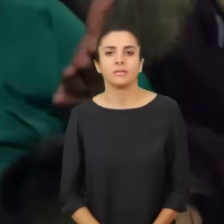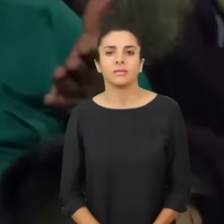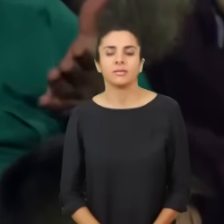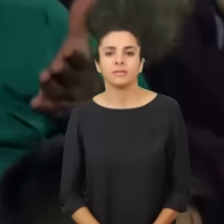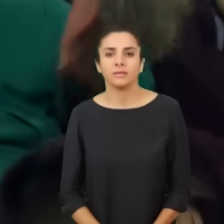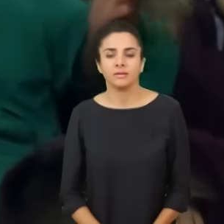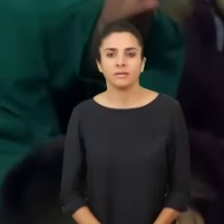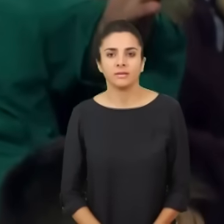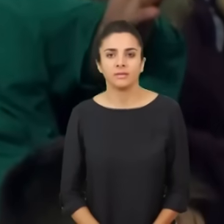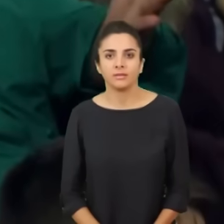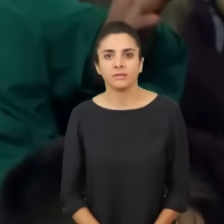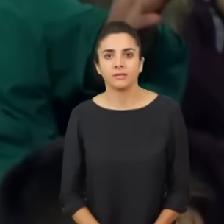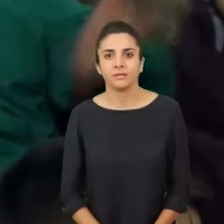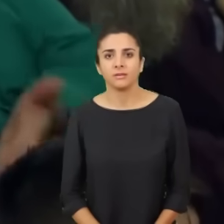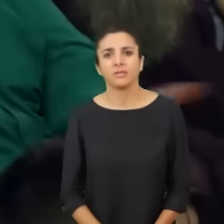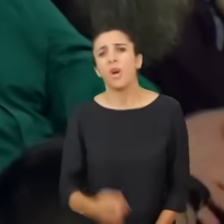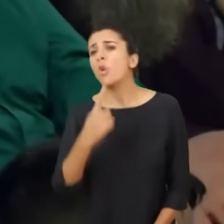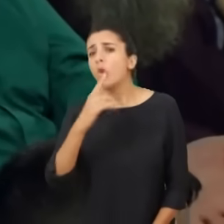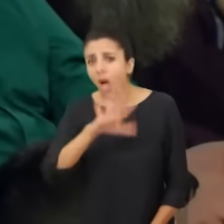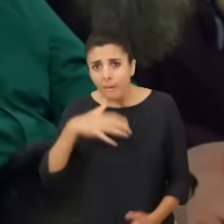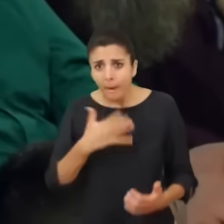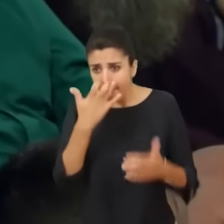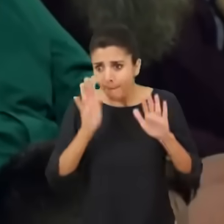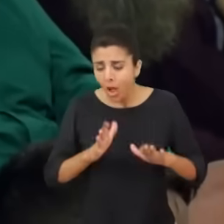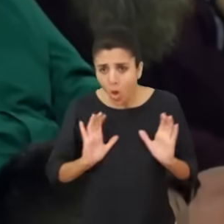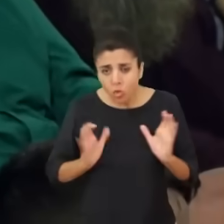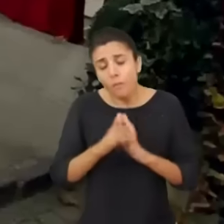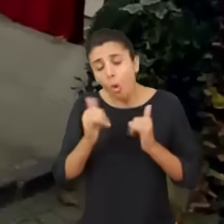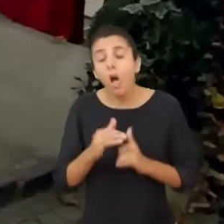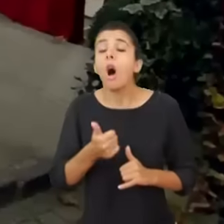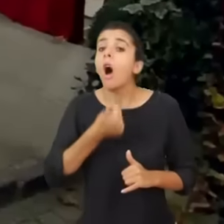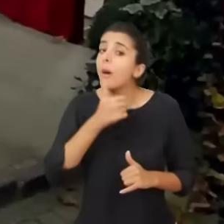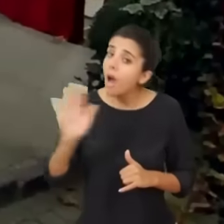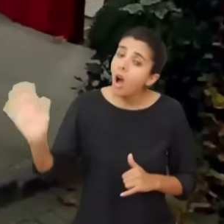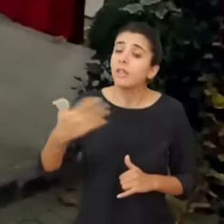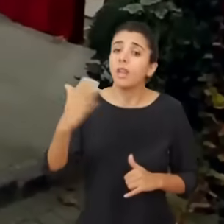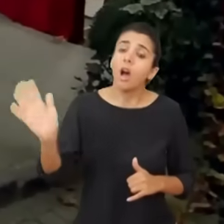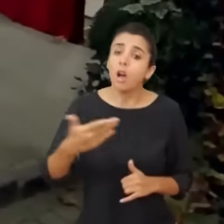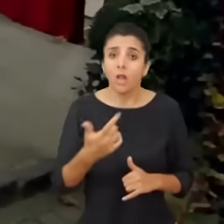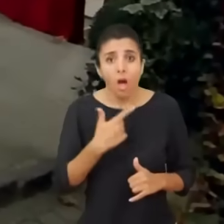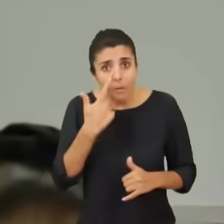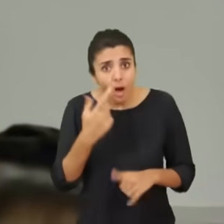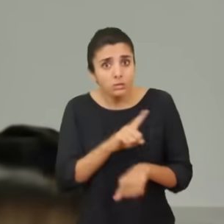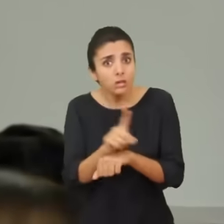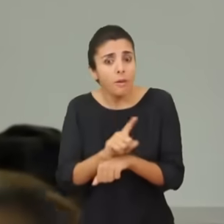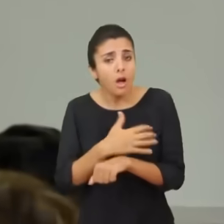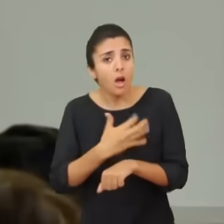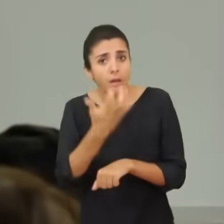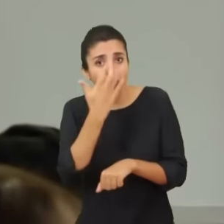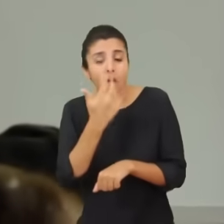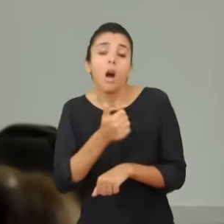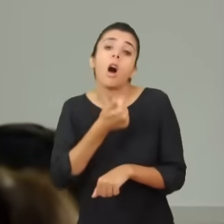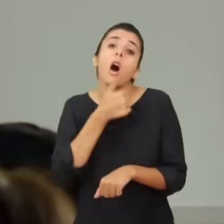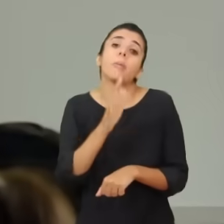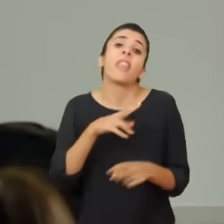Ya butik, söylesene kardeşim ya. Toplandık, bekliyorum. Ya Niyazi abi hadi artık ya. Hadi bak ne kadar oldu ya. Ya